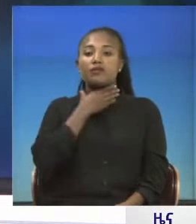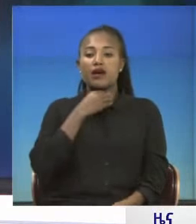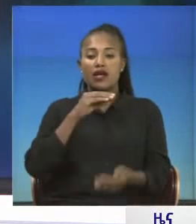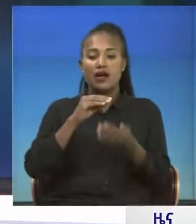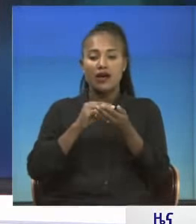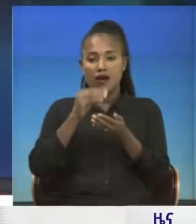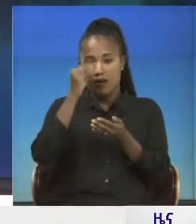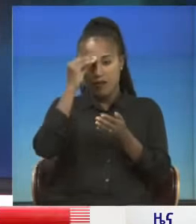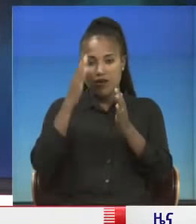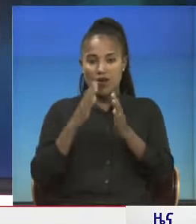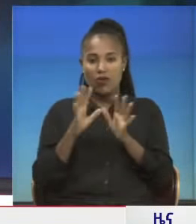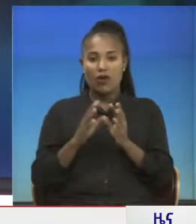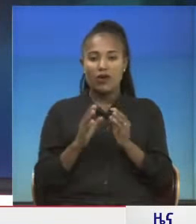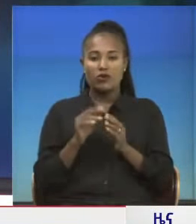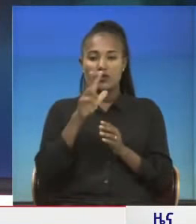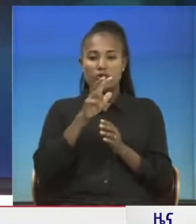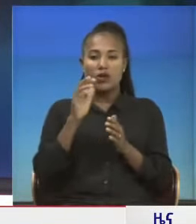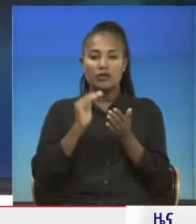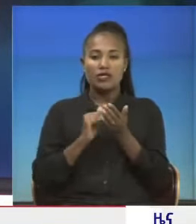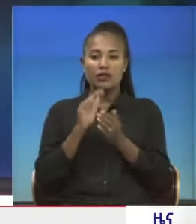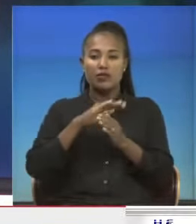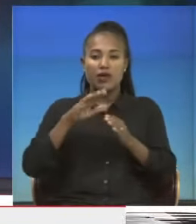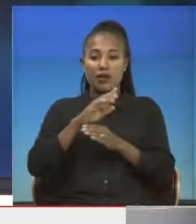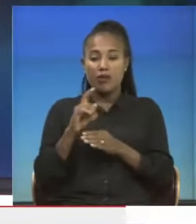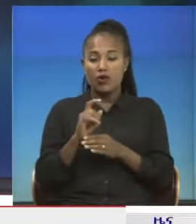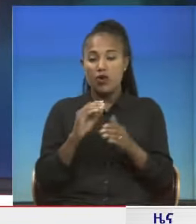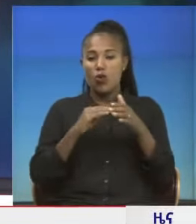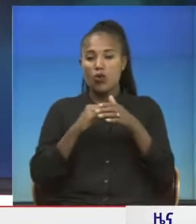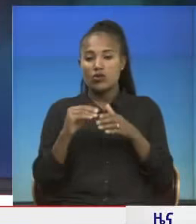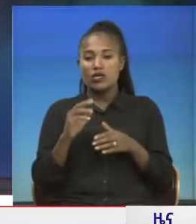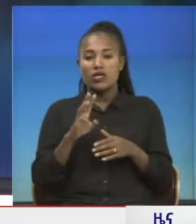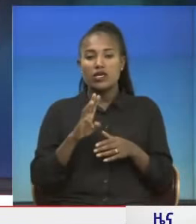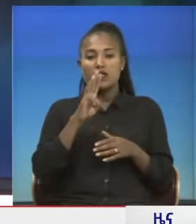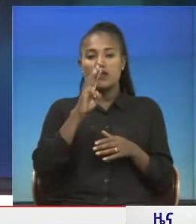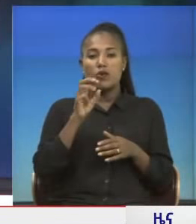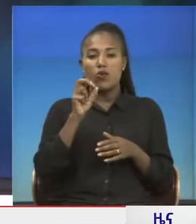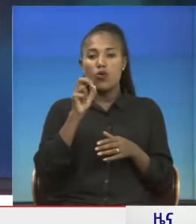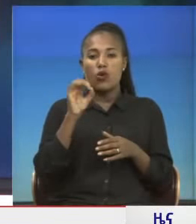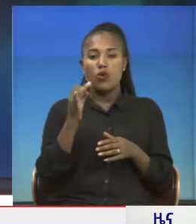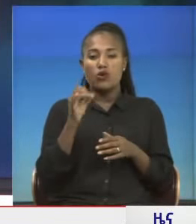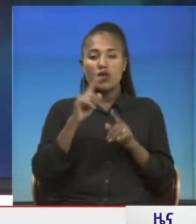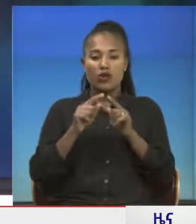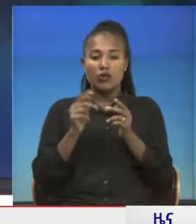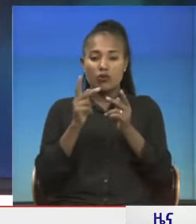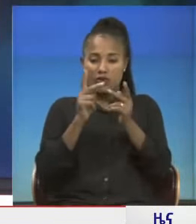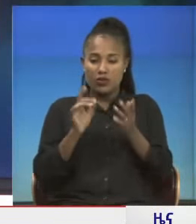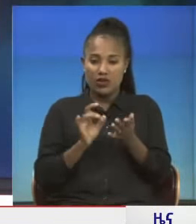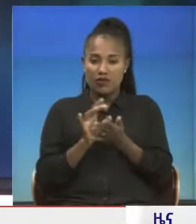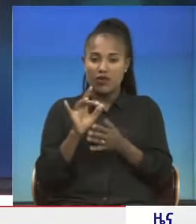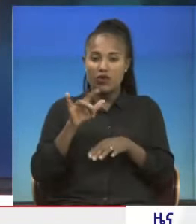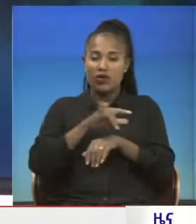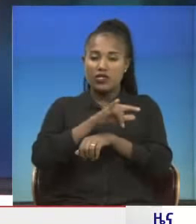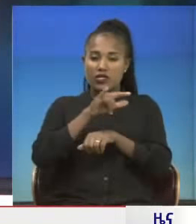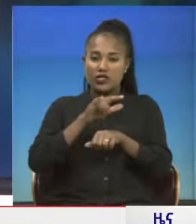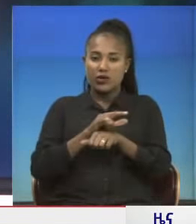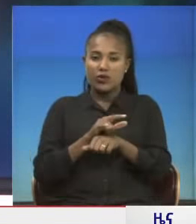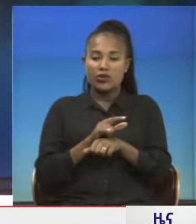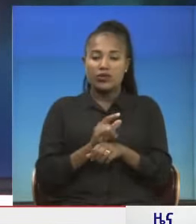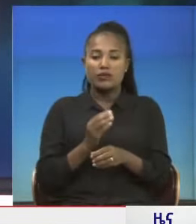የአማራ ምሁራን መማክርት ጉባኤ ከ350 ሺህ ብር በላይ በሆነ ወጪ ከሰሜን ወሎ ዞን የተለያዩ አካባቢዎች ለተፈናቀሉ